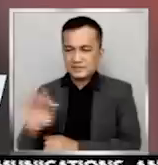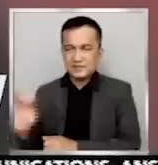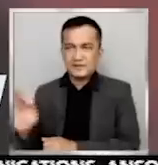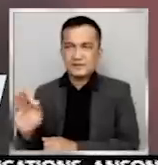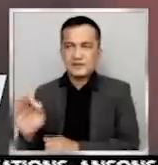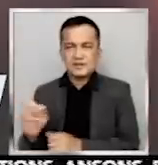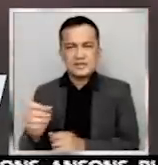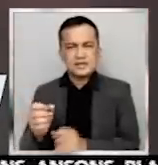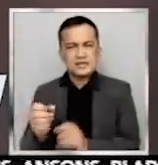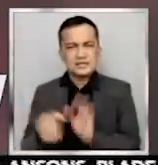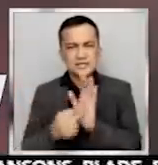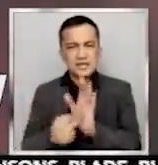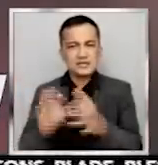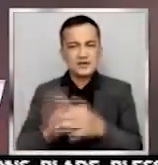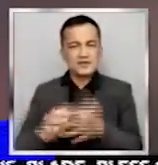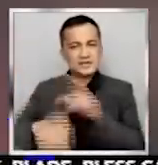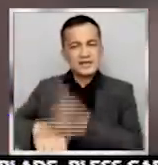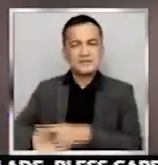Times.